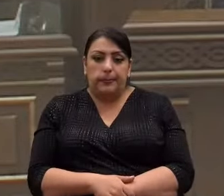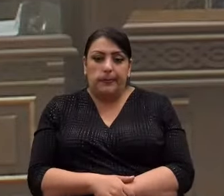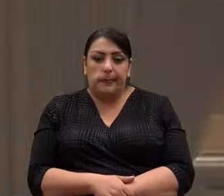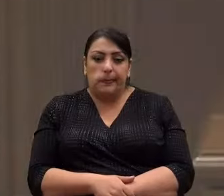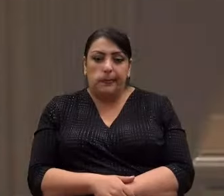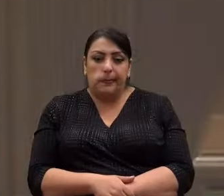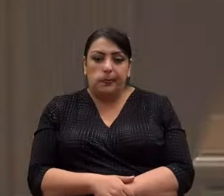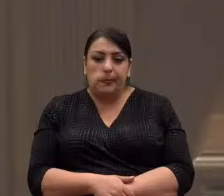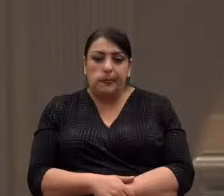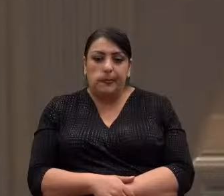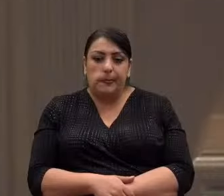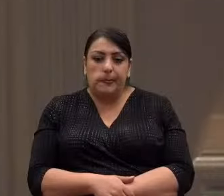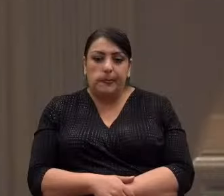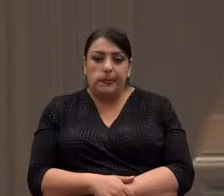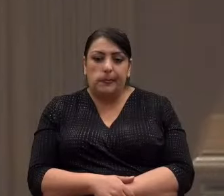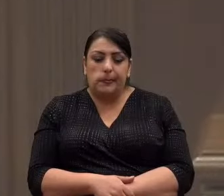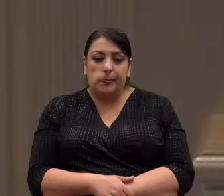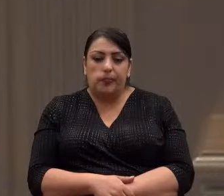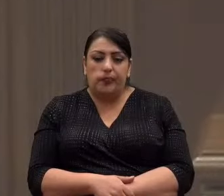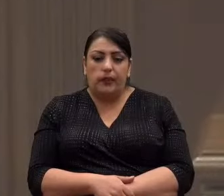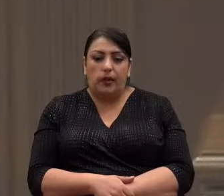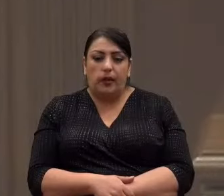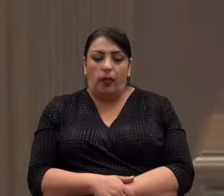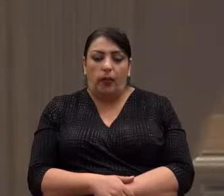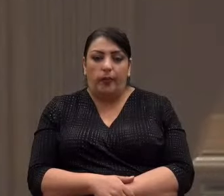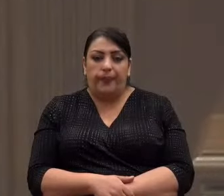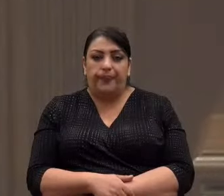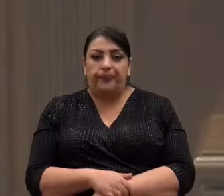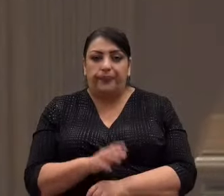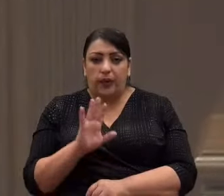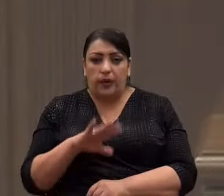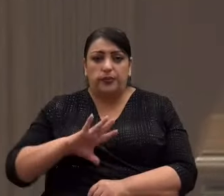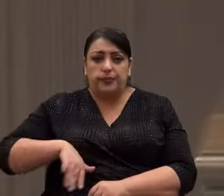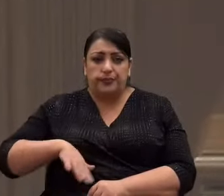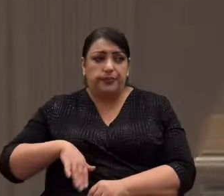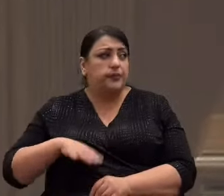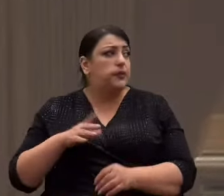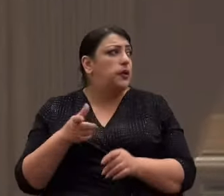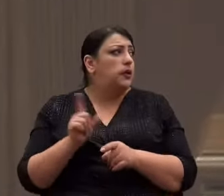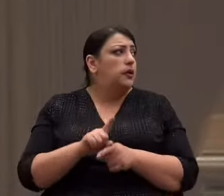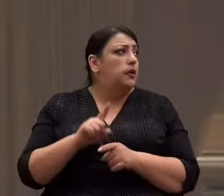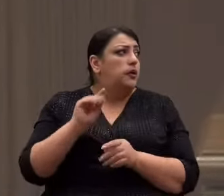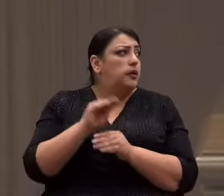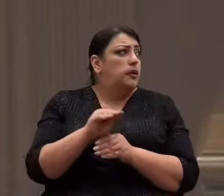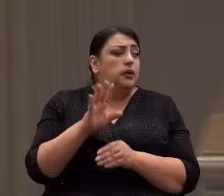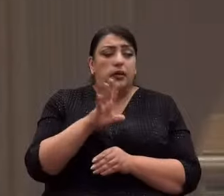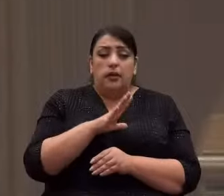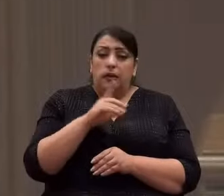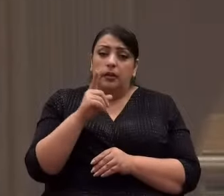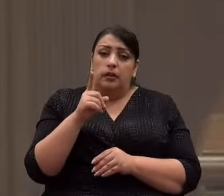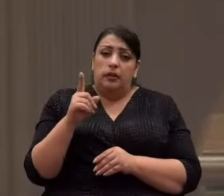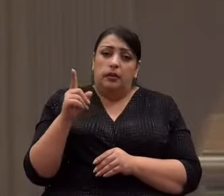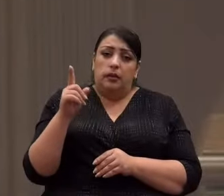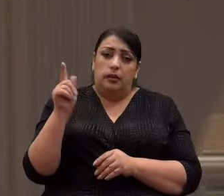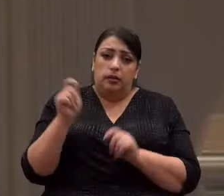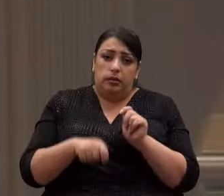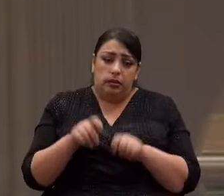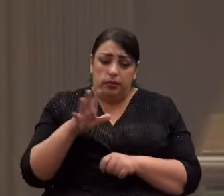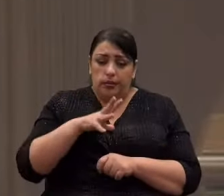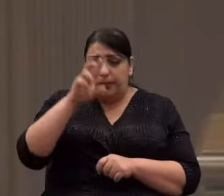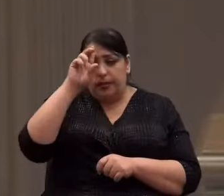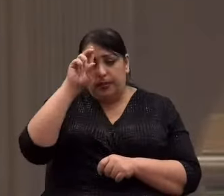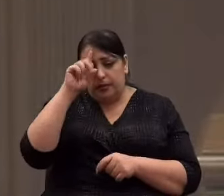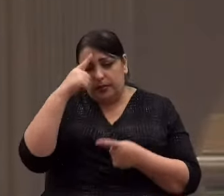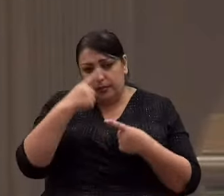երկար կաշխատենք ուրեմն այս տարի մեզ մոտ հյուրընկալվեցին եւ պետական համալսարանից